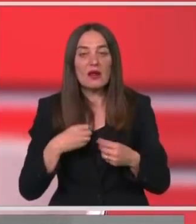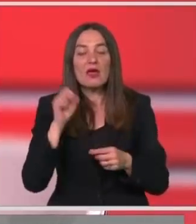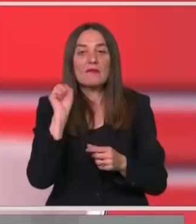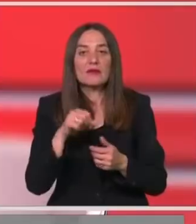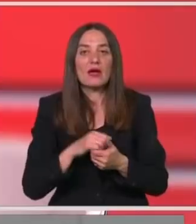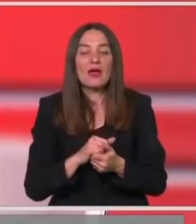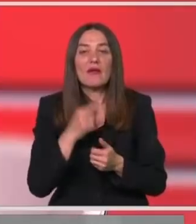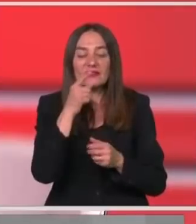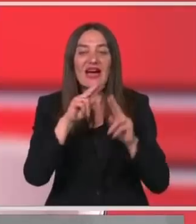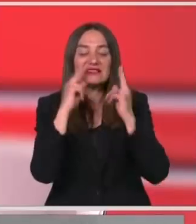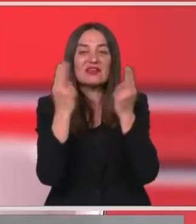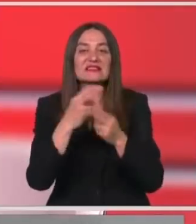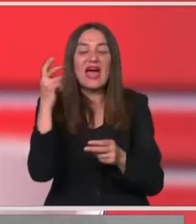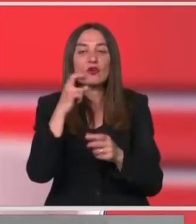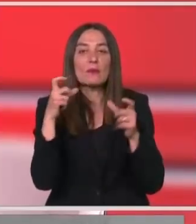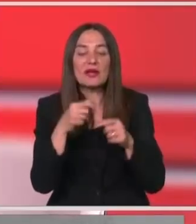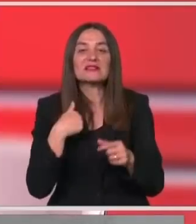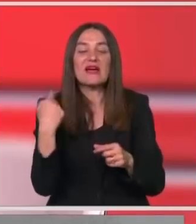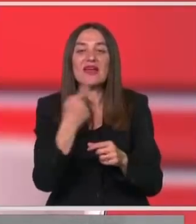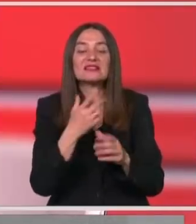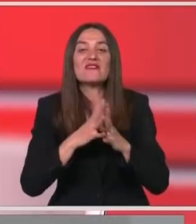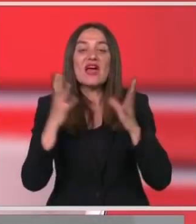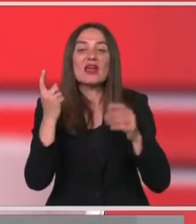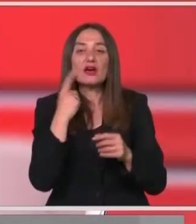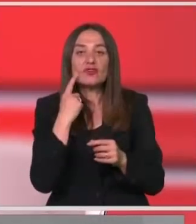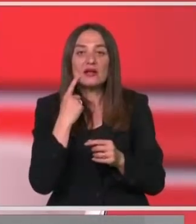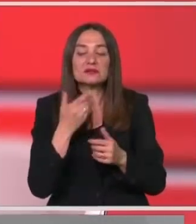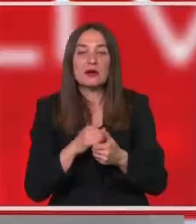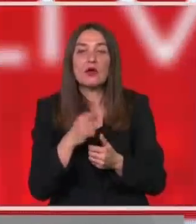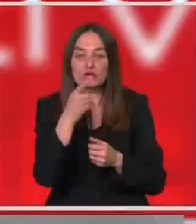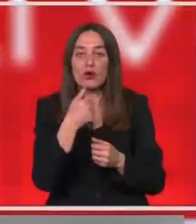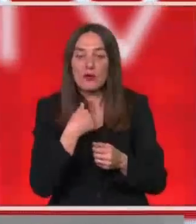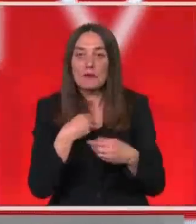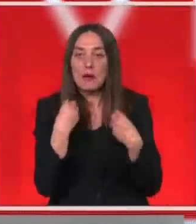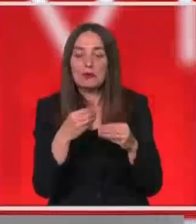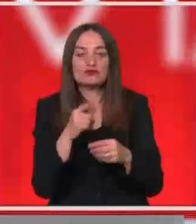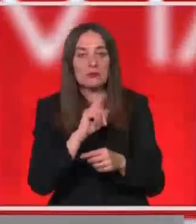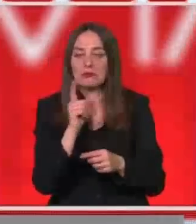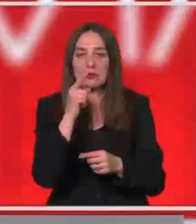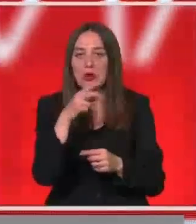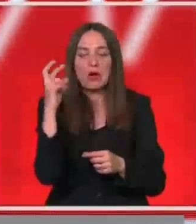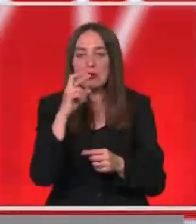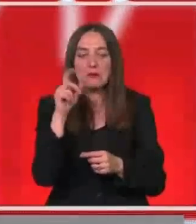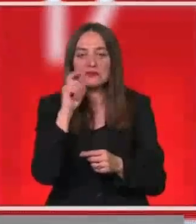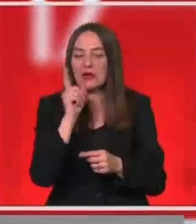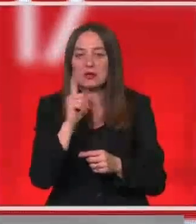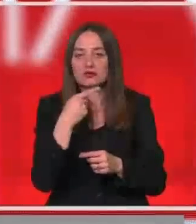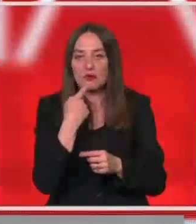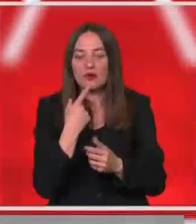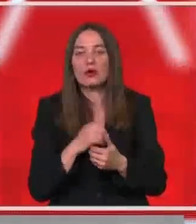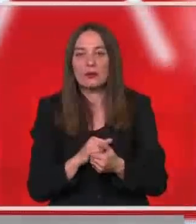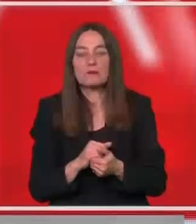je ta svetska ekonomska kriza za nas velika šansa. Ne, to nisu govorili. O tome nisu govorili ekonomisti svakako.